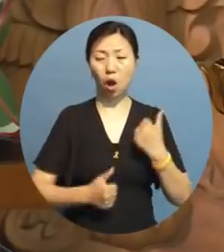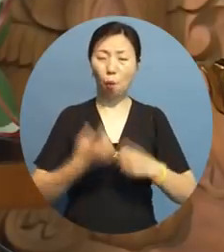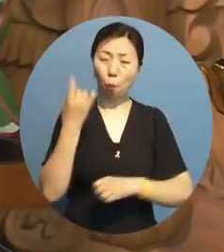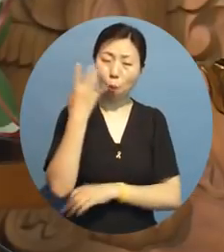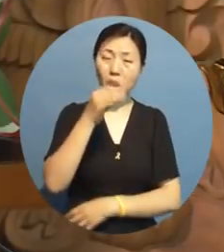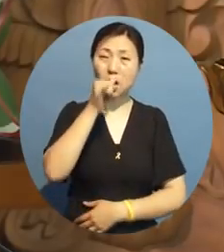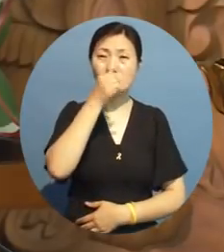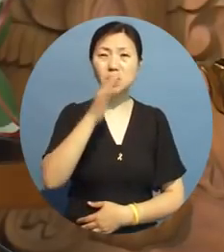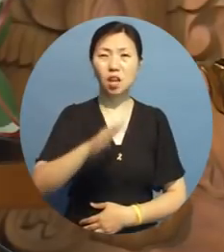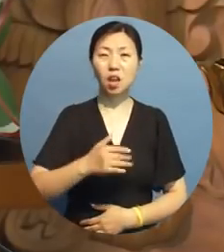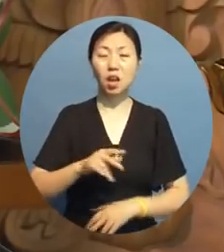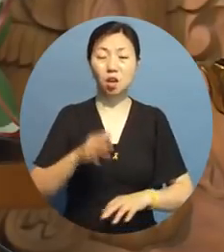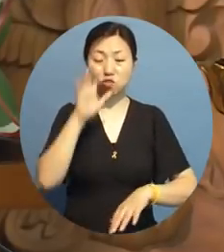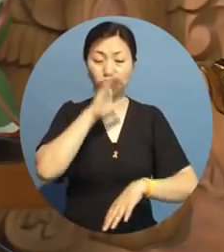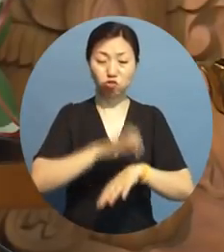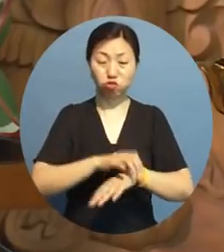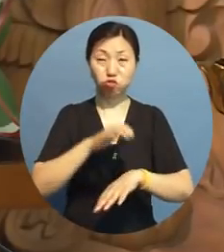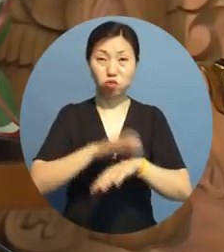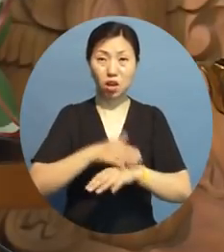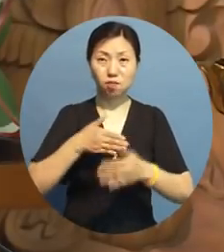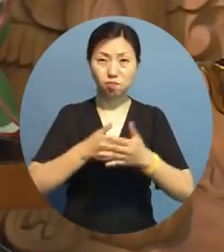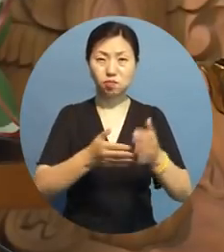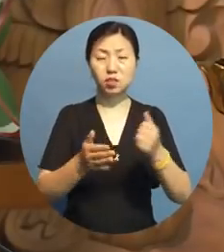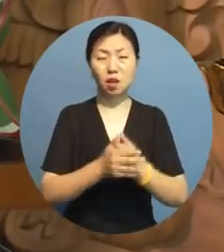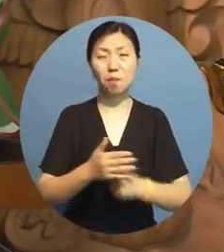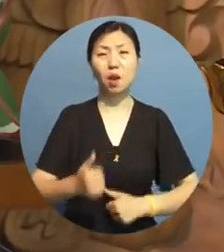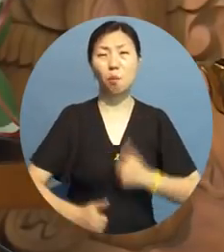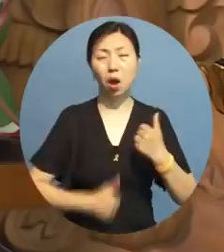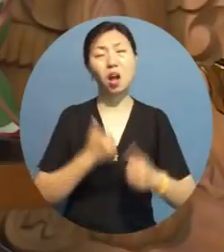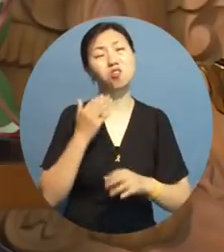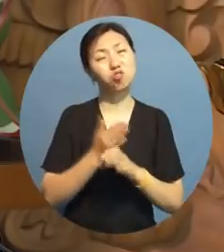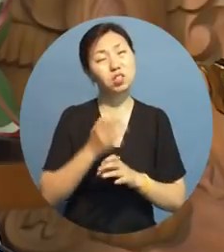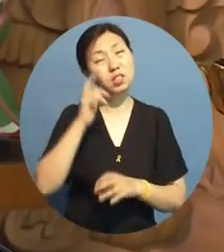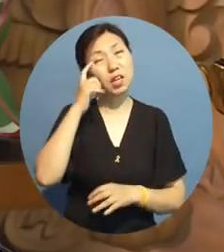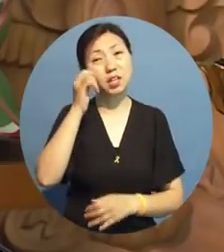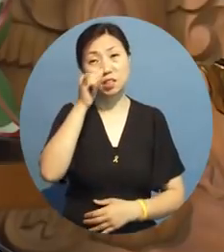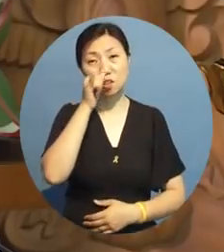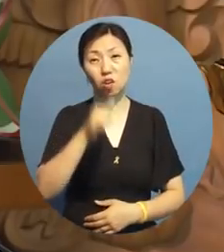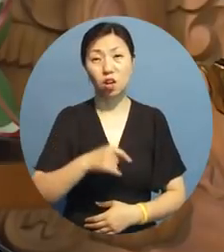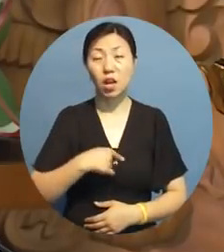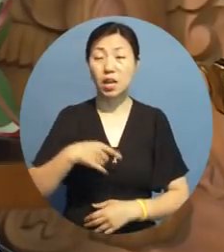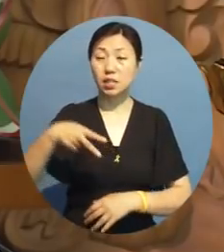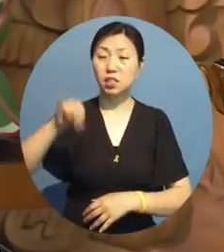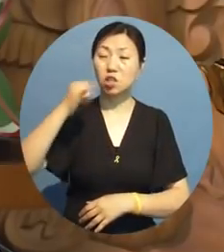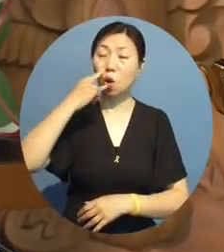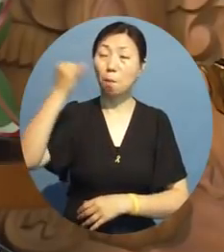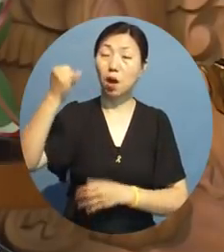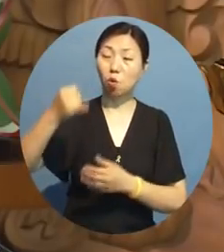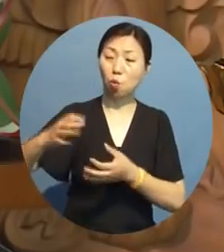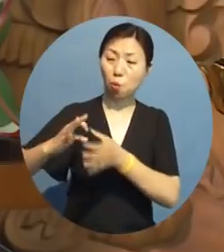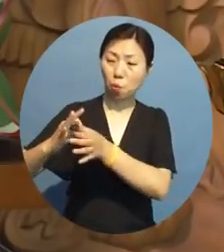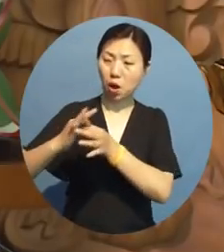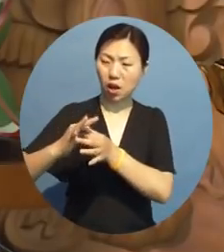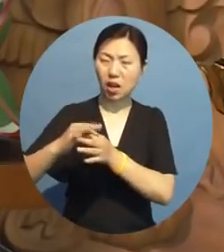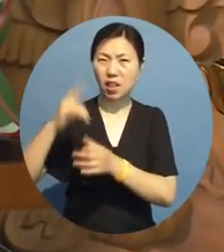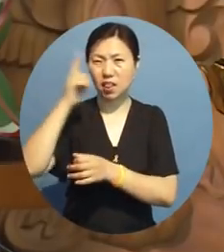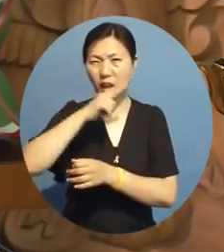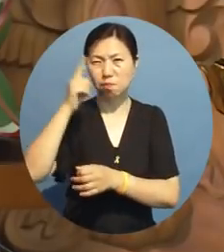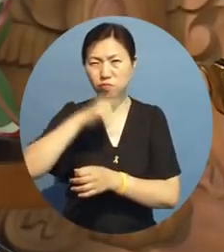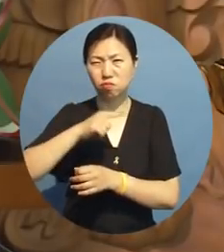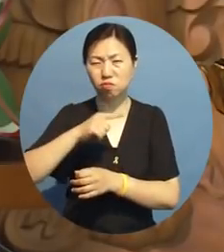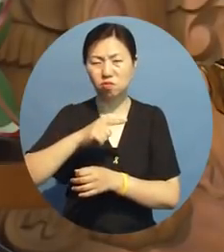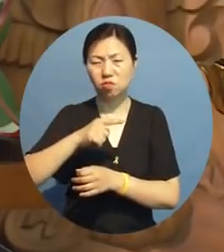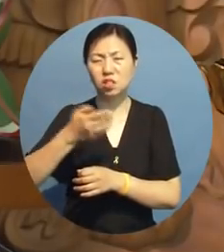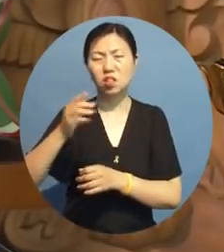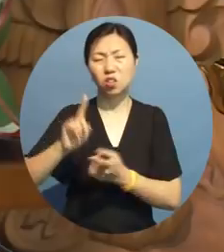줄 알고 저 시어머니가 뭐 관계가 더 나빠졌다 해도 옛날에는 자기가 뭐 관계가 나빠졌는지 안